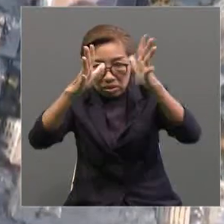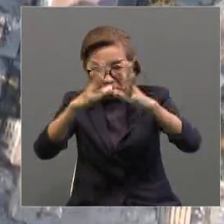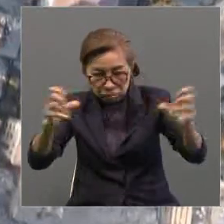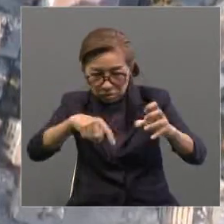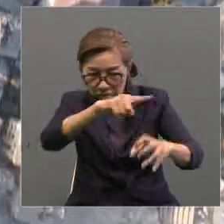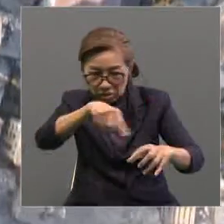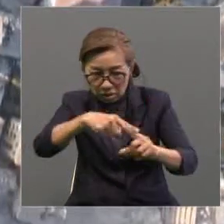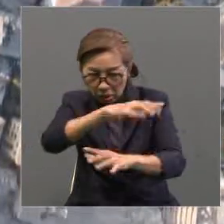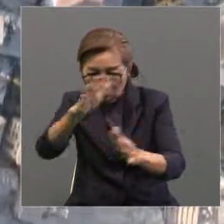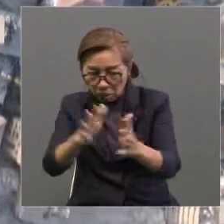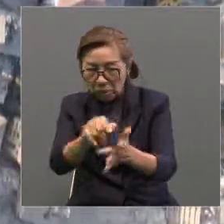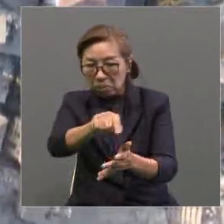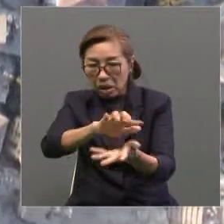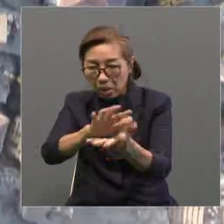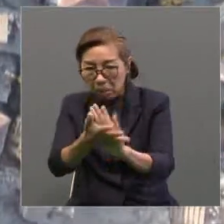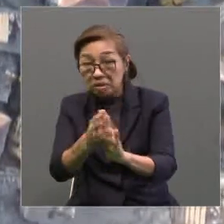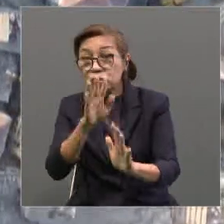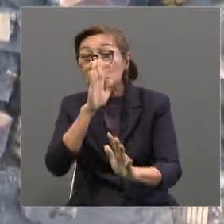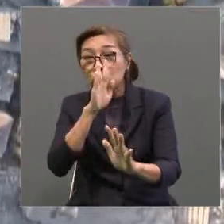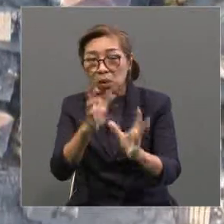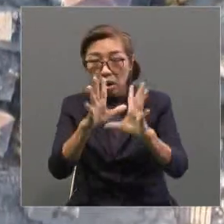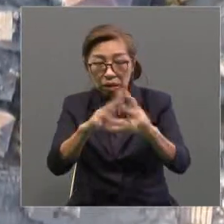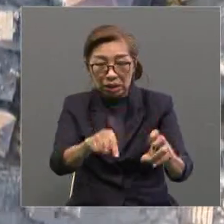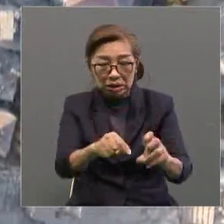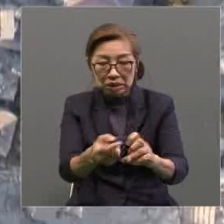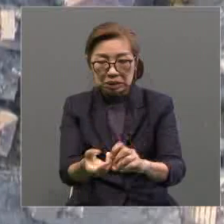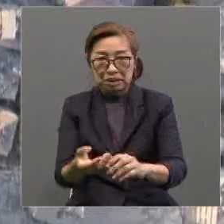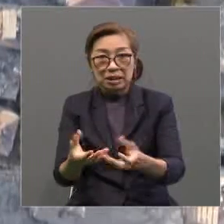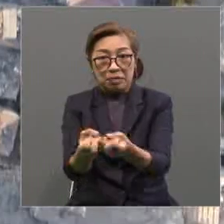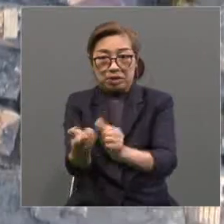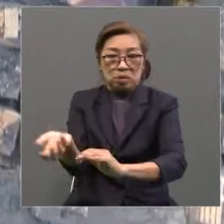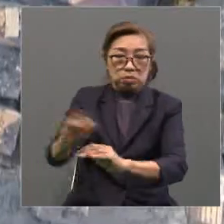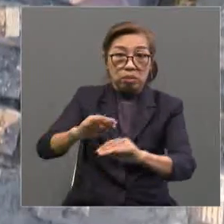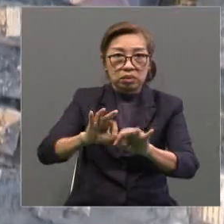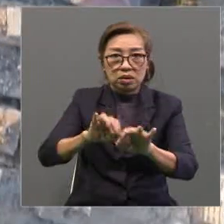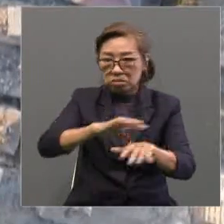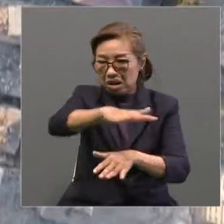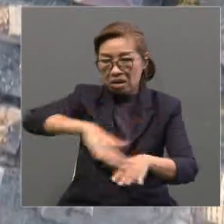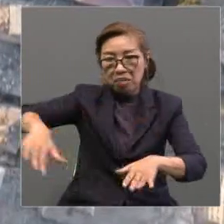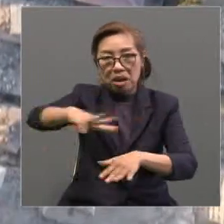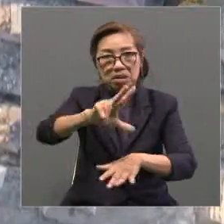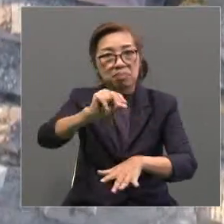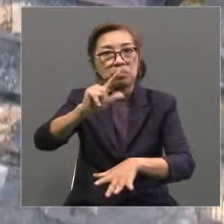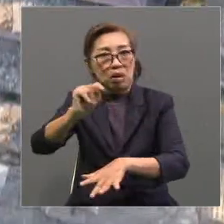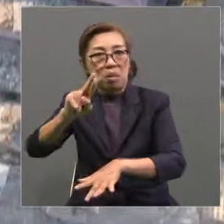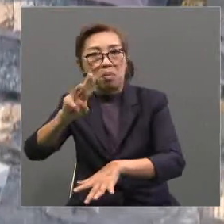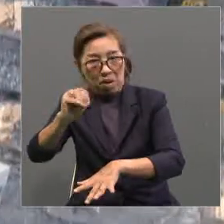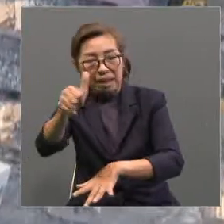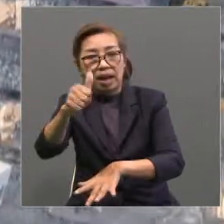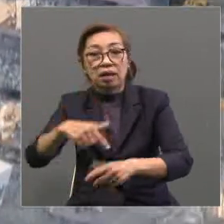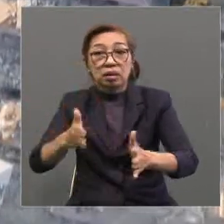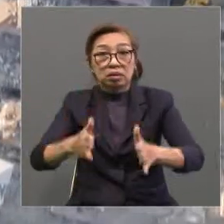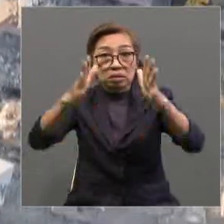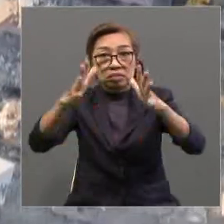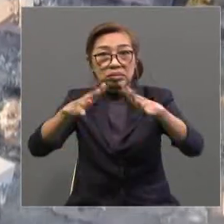ที่รวมกันนั้นสามารถนำไปถมที่ได้เป็นอาณาบริเวณกว้างขวางถึง 30ตารางกิโลเมตรเลยทีเดียวส่วนการพังทลายของอาคาร